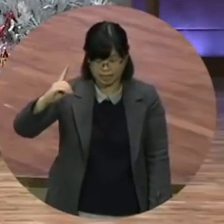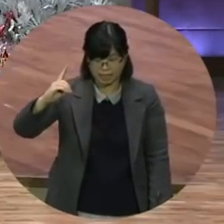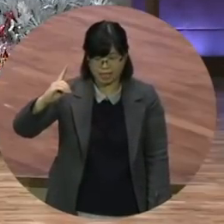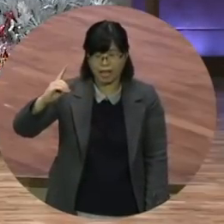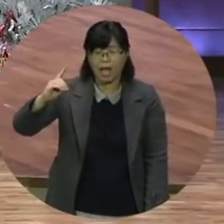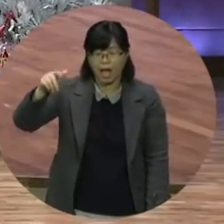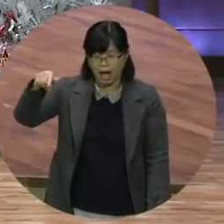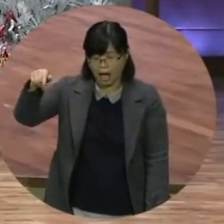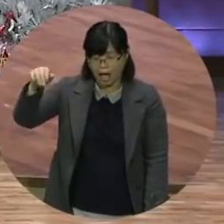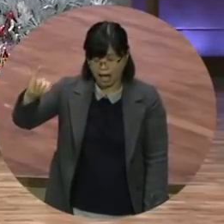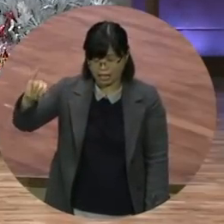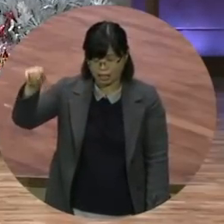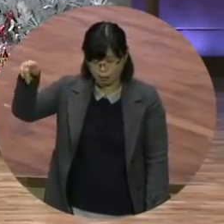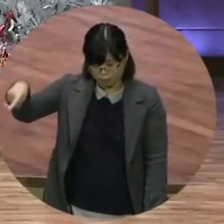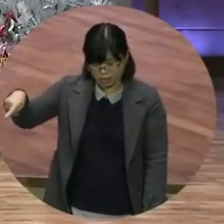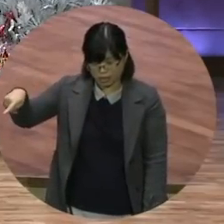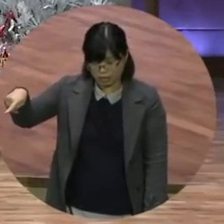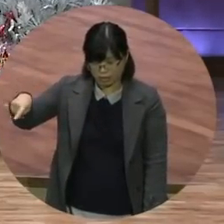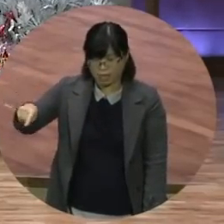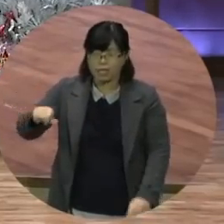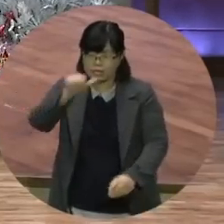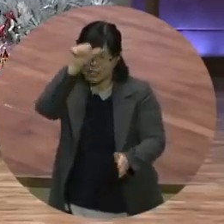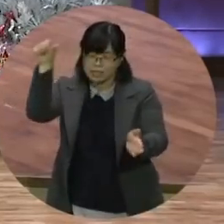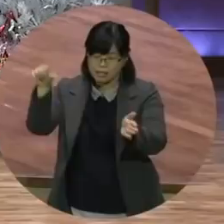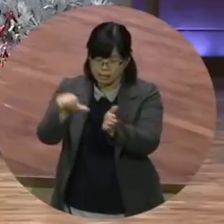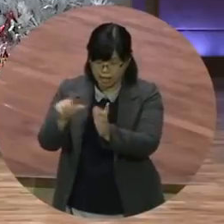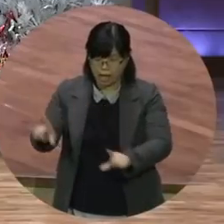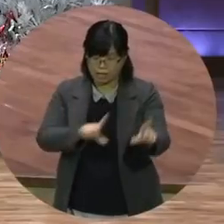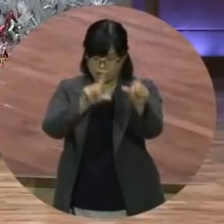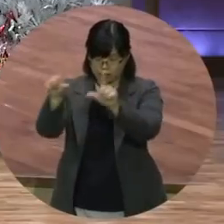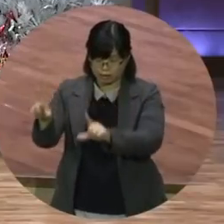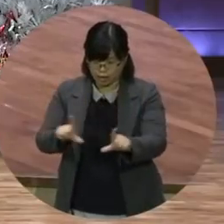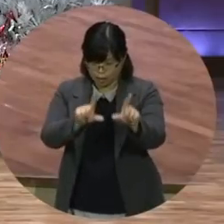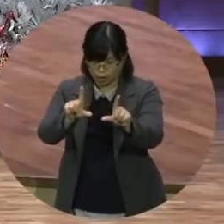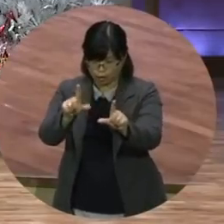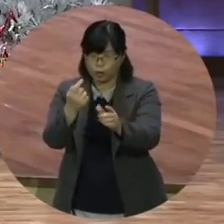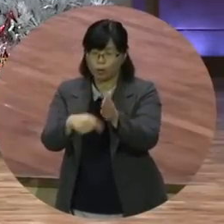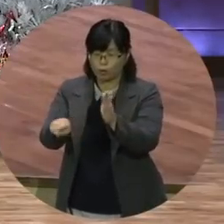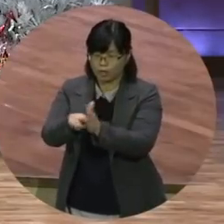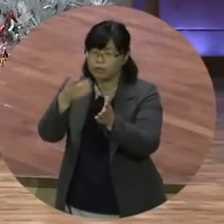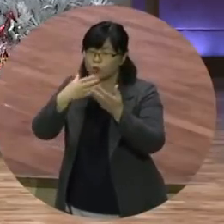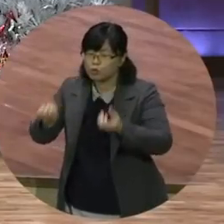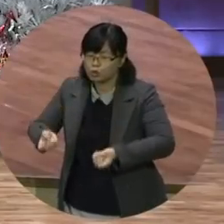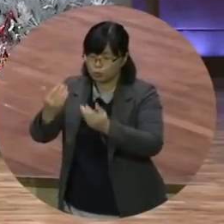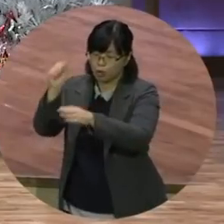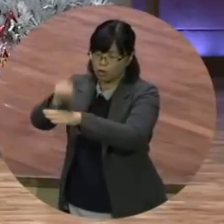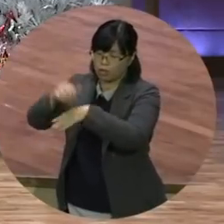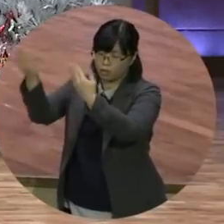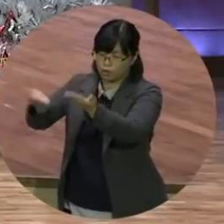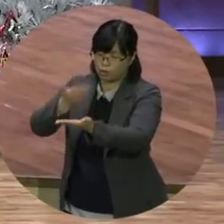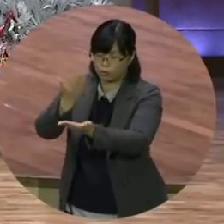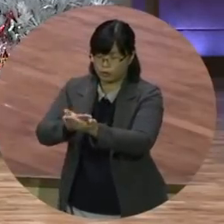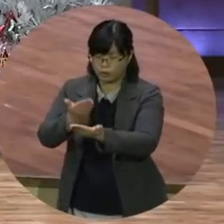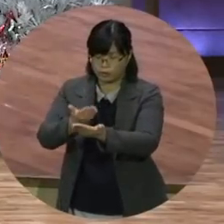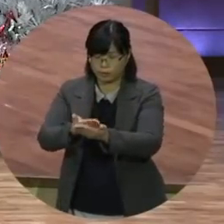인생의 작품을 남기는 예원의 모든 청지기들이 될 수 있도록 축복하여 주시옵소서.